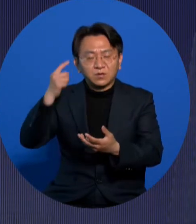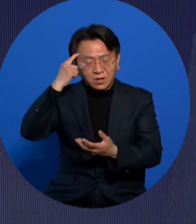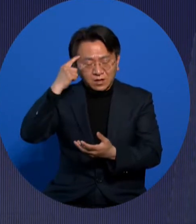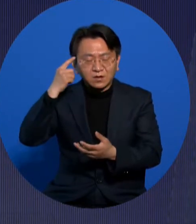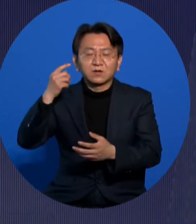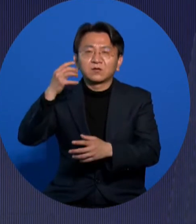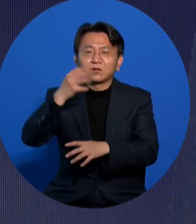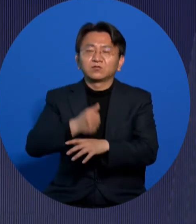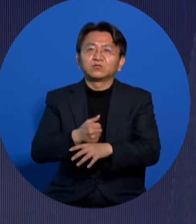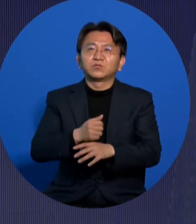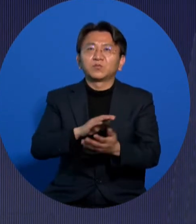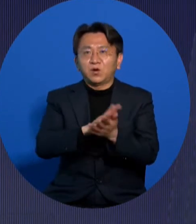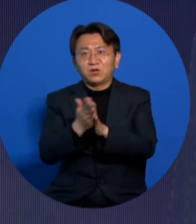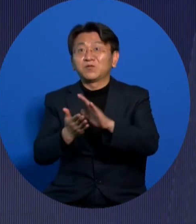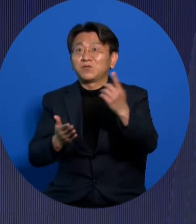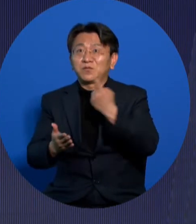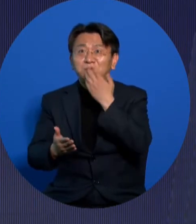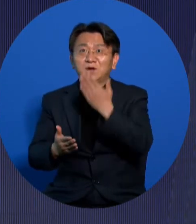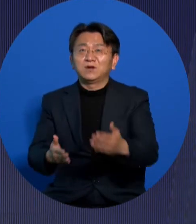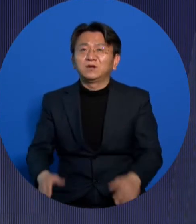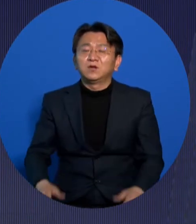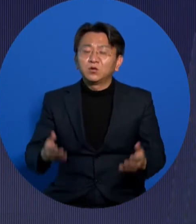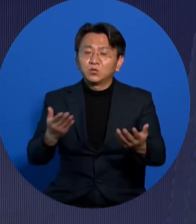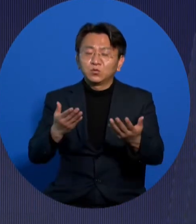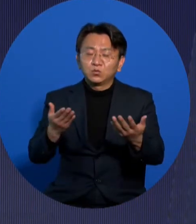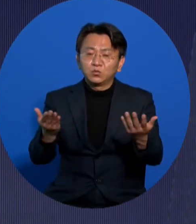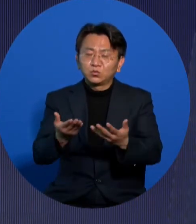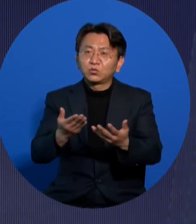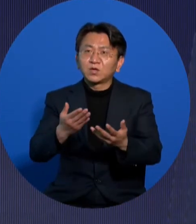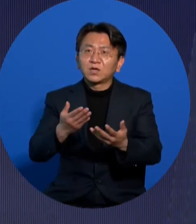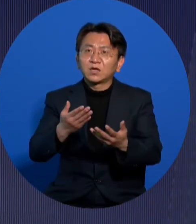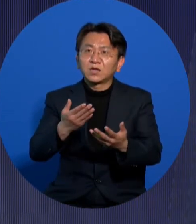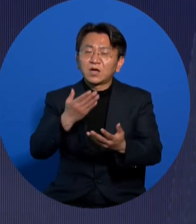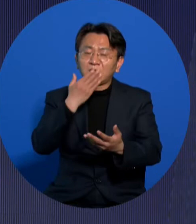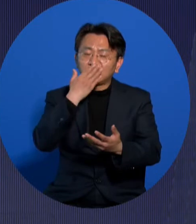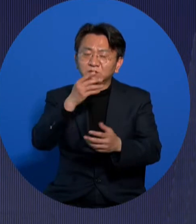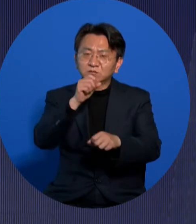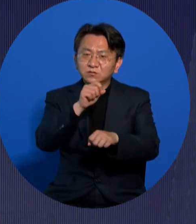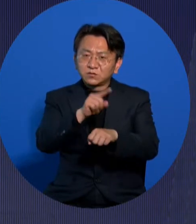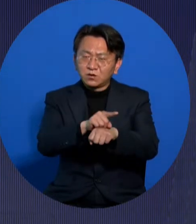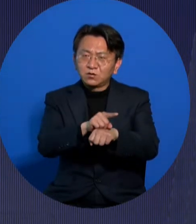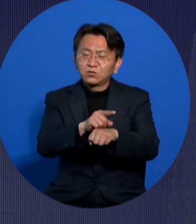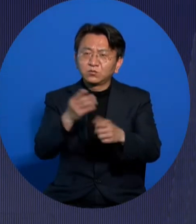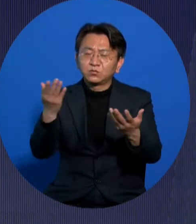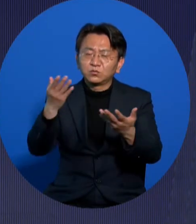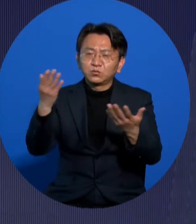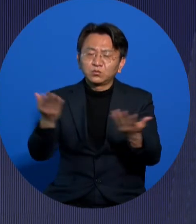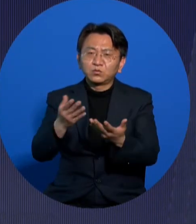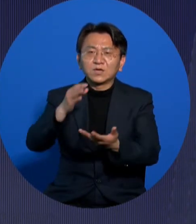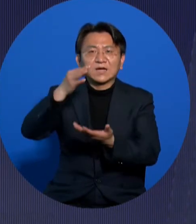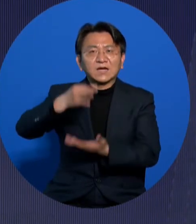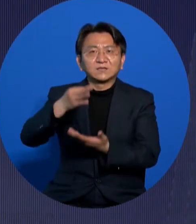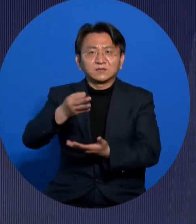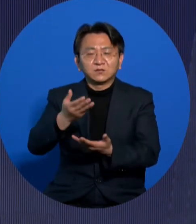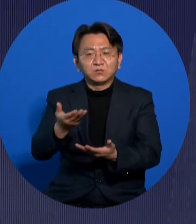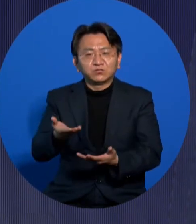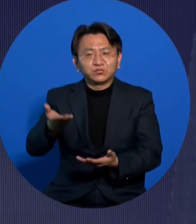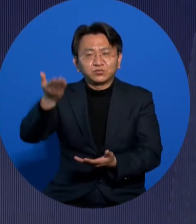노동의 다양성을 인정하고 이를 통해 노동의 가치를 높이는 전환이 필요한